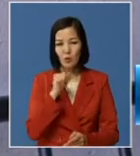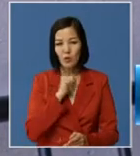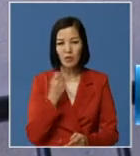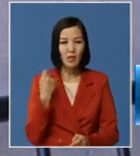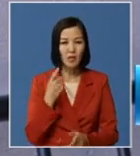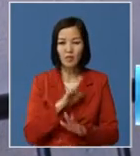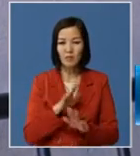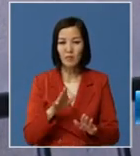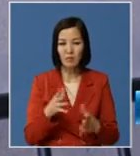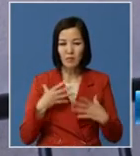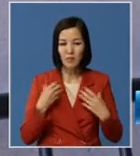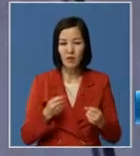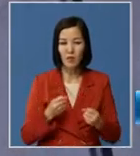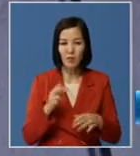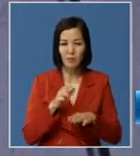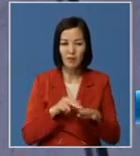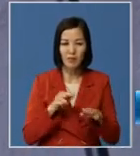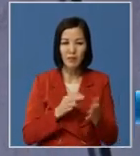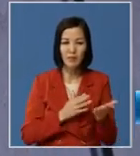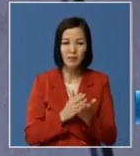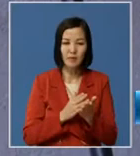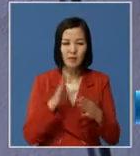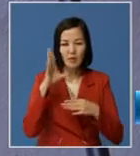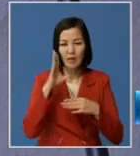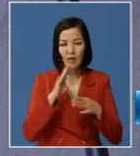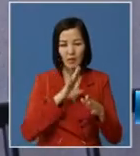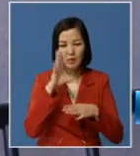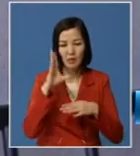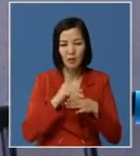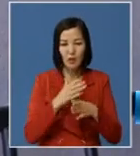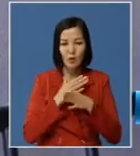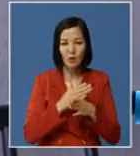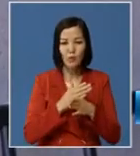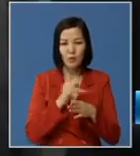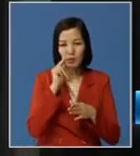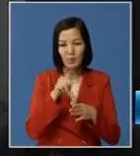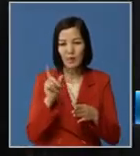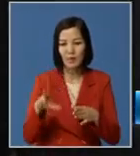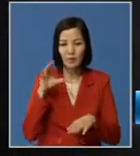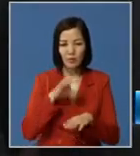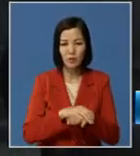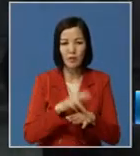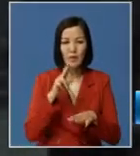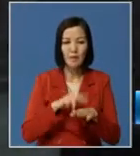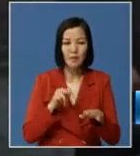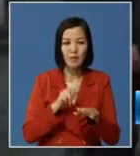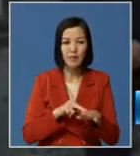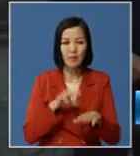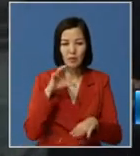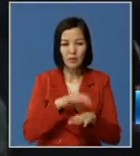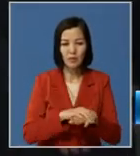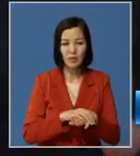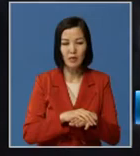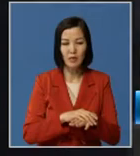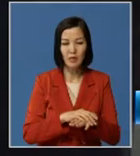сау адамдар. Полиция қызметкерлеріне рахмет, күн түн демей, барынша көмектесіп күдіктілерді тапты. Қазір полиция қызметкерлері ұсталған